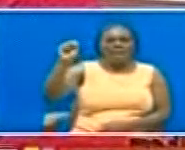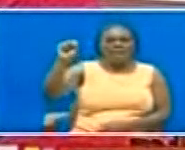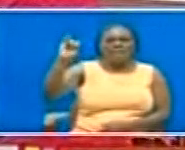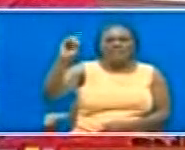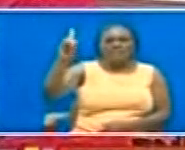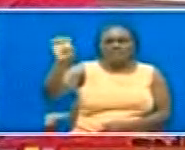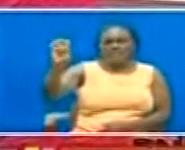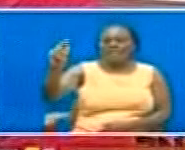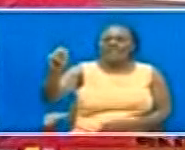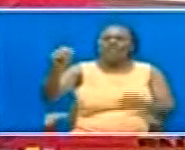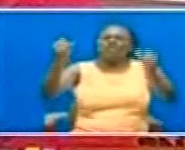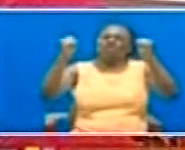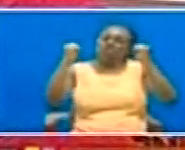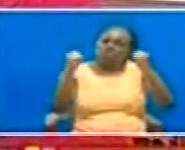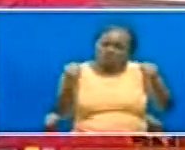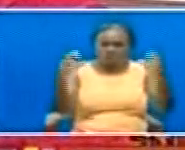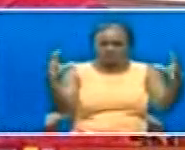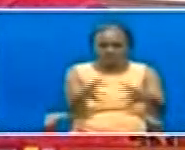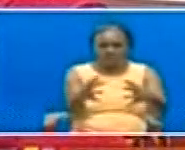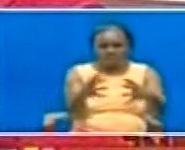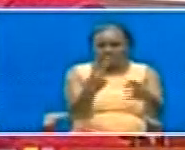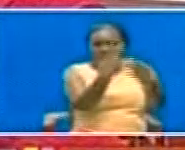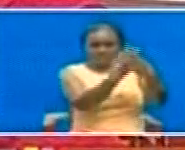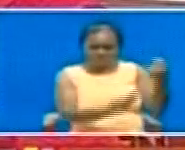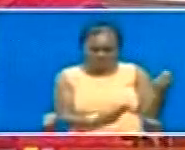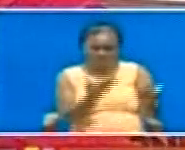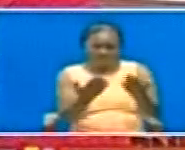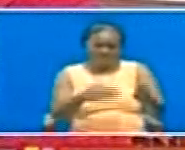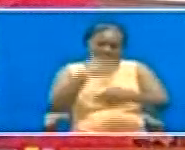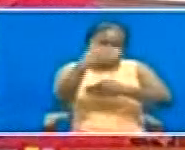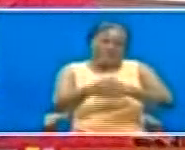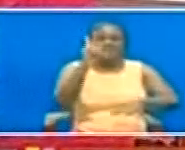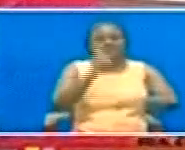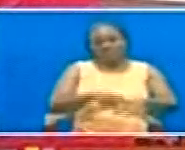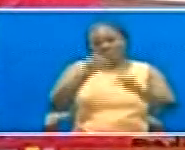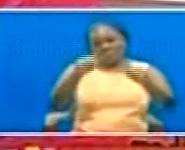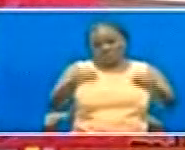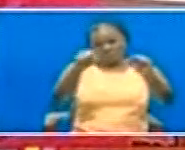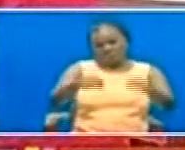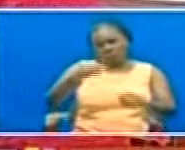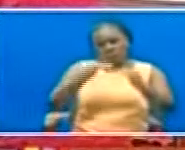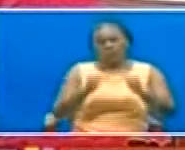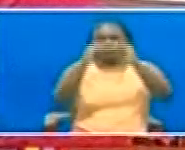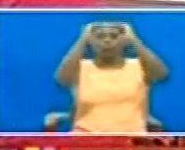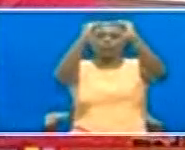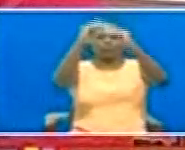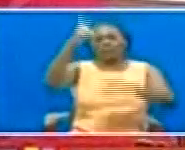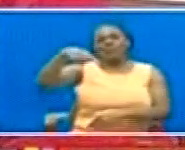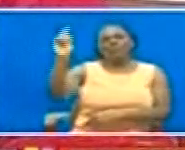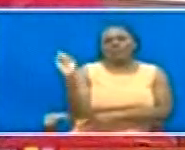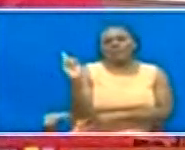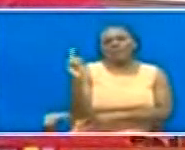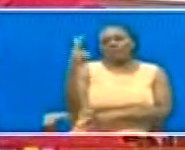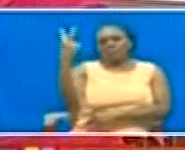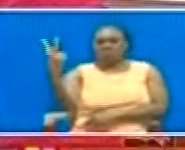ziko very strong. Na tukiendelea hii na hii, then maybe the next season wanaweza kuwa wana come up kabisa. Wanaweza kuwa maybe